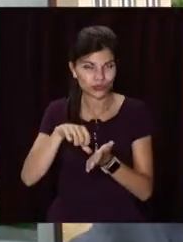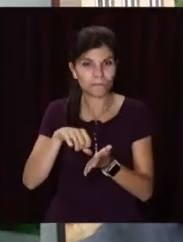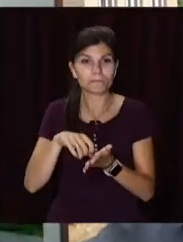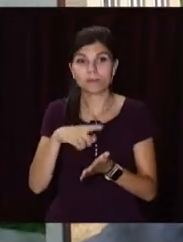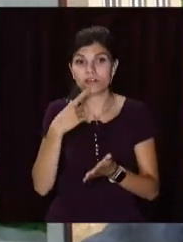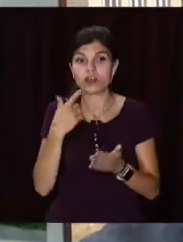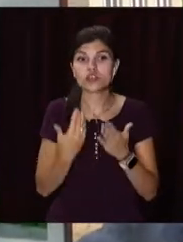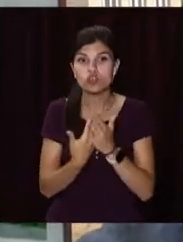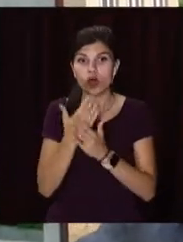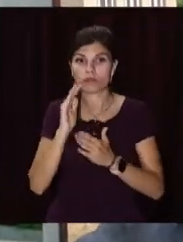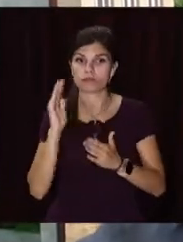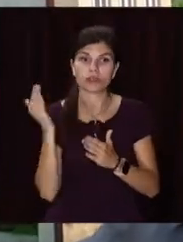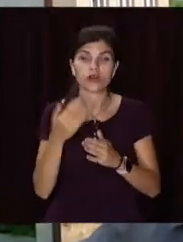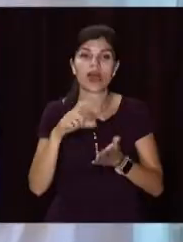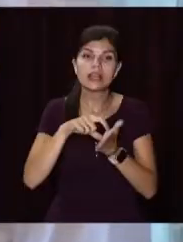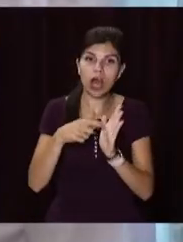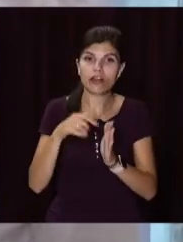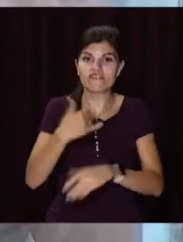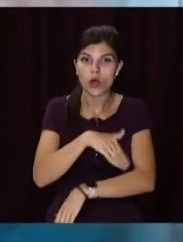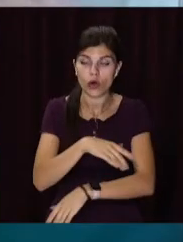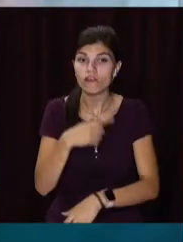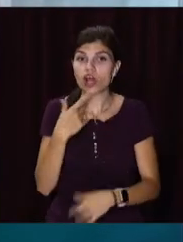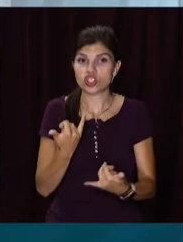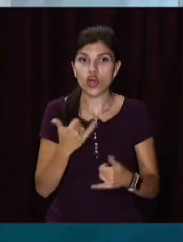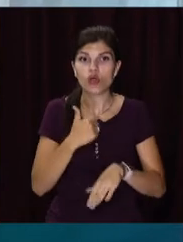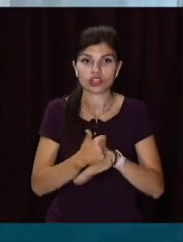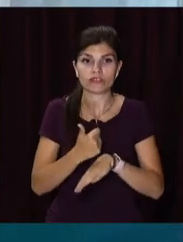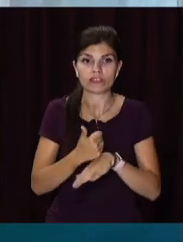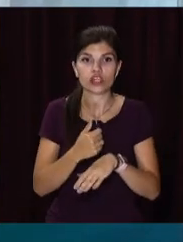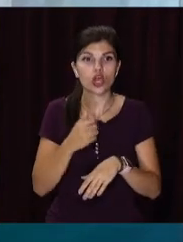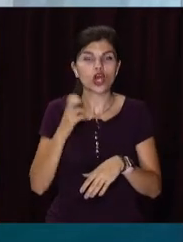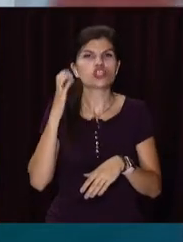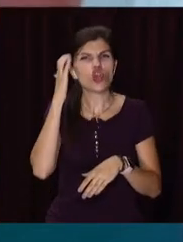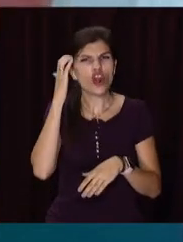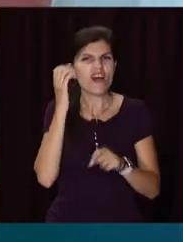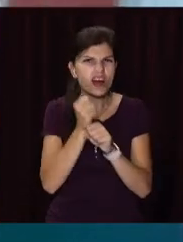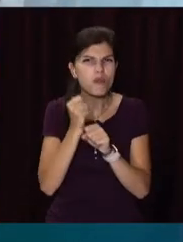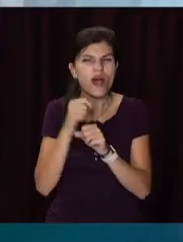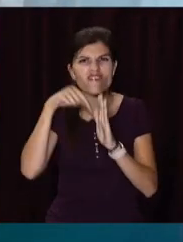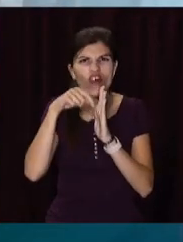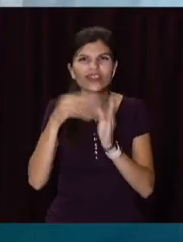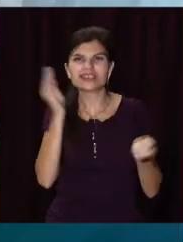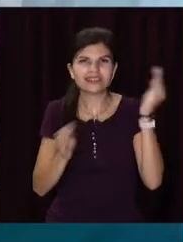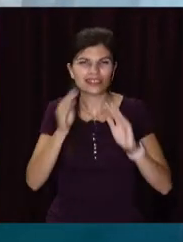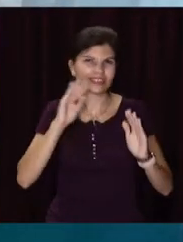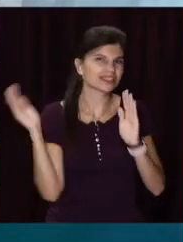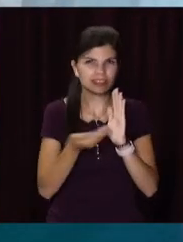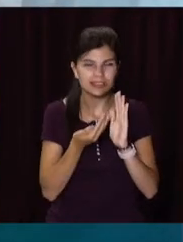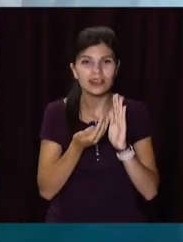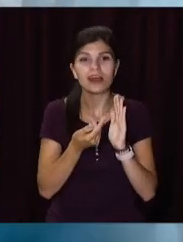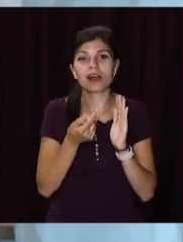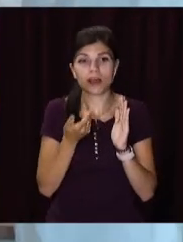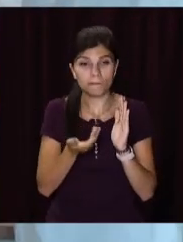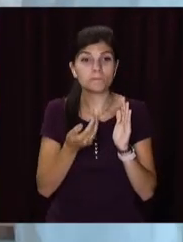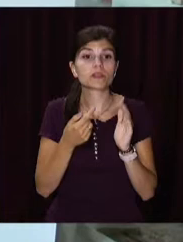покрівлю та стяжку у класах і коридорах. Зараз йдуть саме основні чернові роботи, але тут працює необхідне кількість людей. Згідно